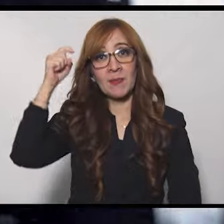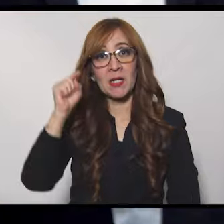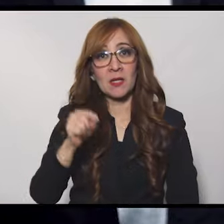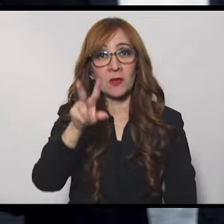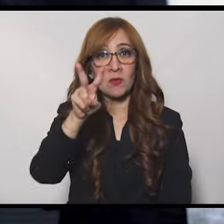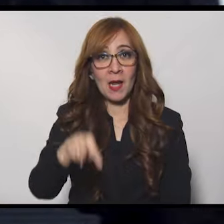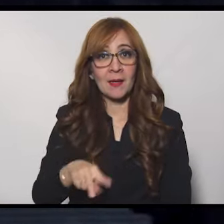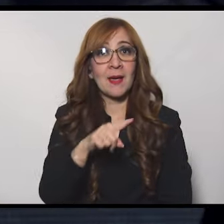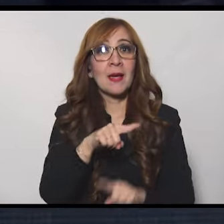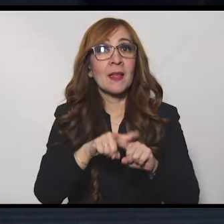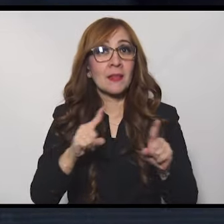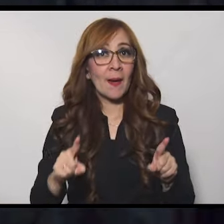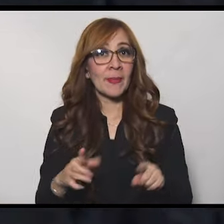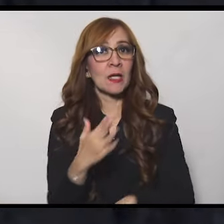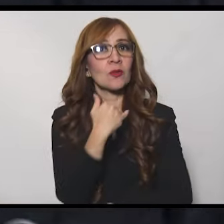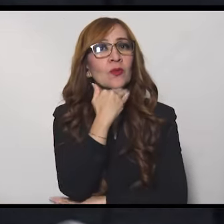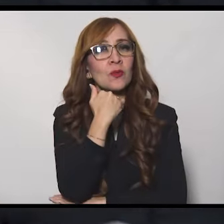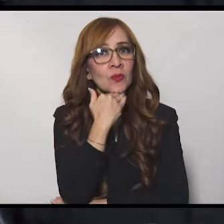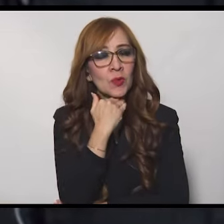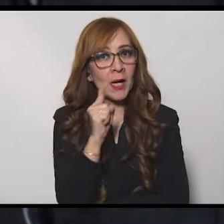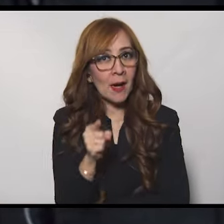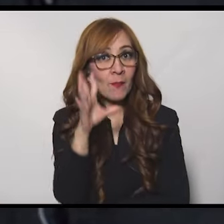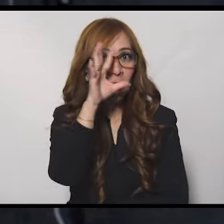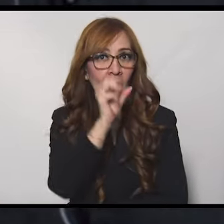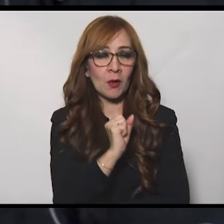hold on a second. You know what?